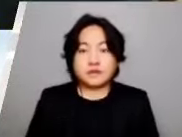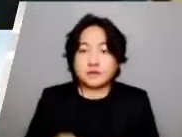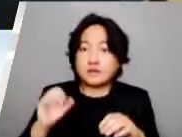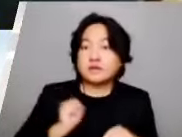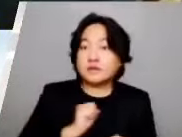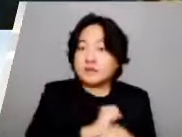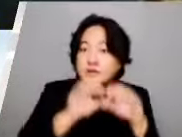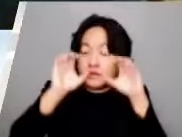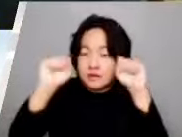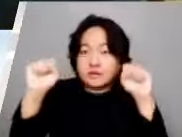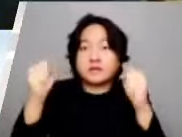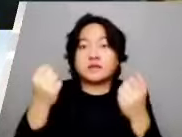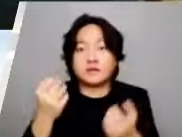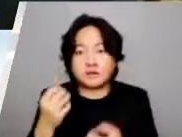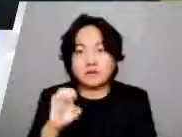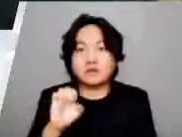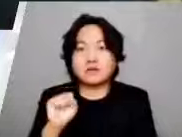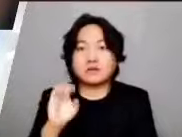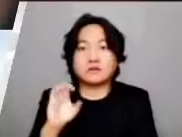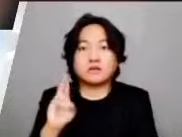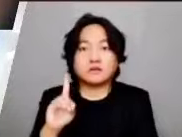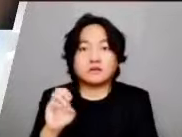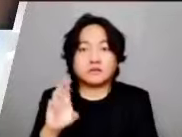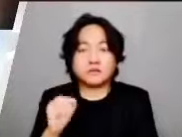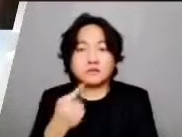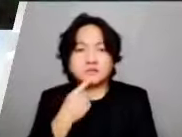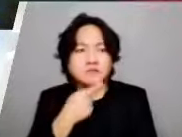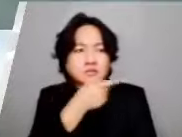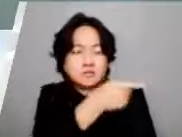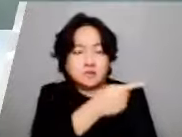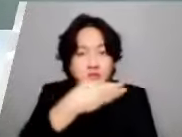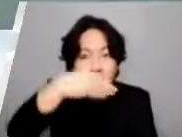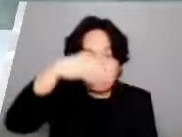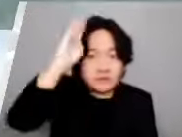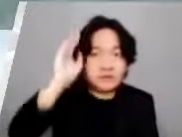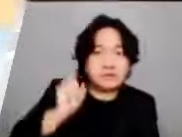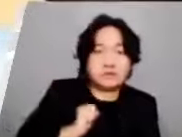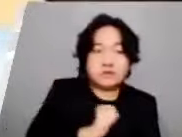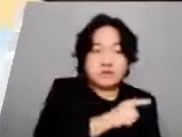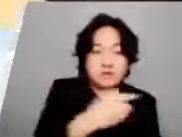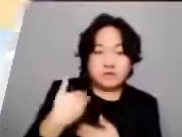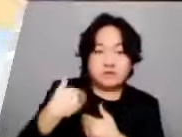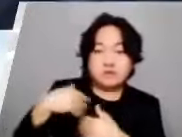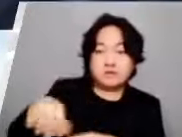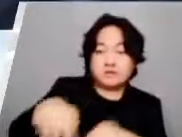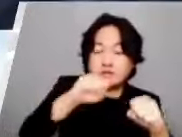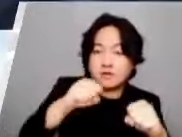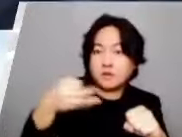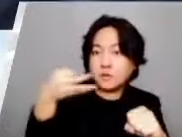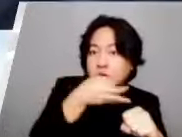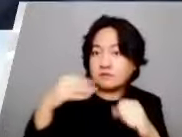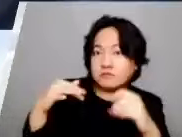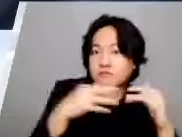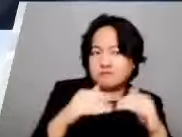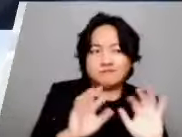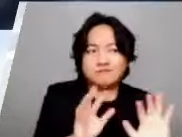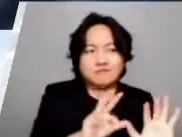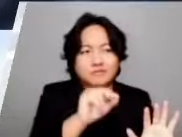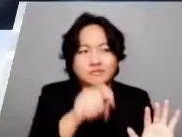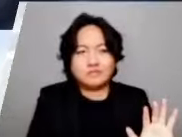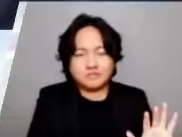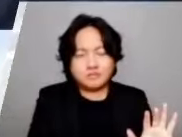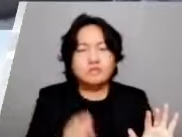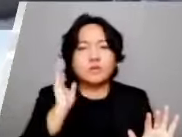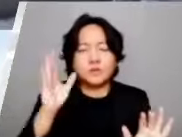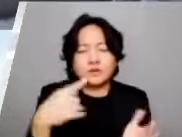nooy PNP chief na unang ipatupad ang war on drugs. Tatalakayin din daw ito ni Escudero, kina De La Rosa at Senator Bongo